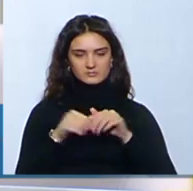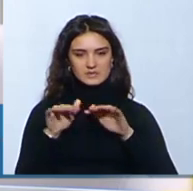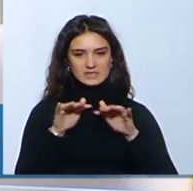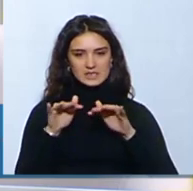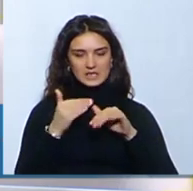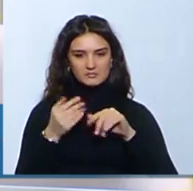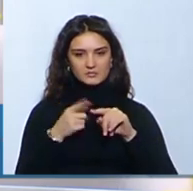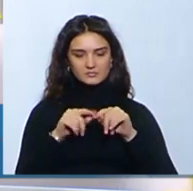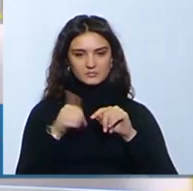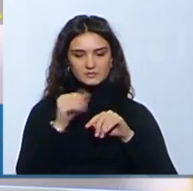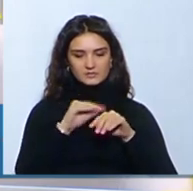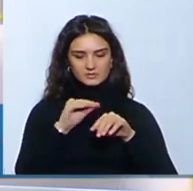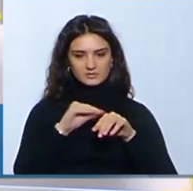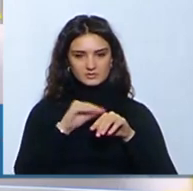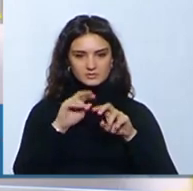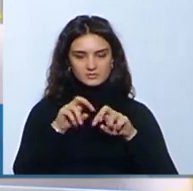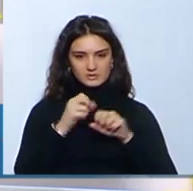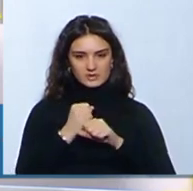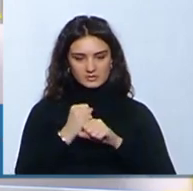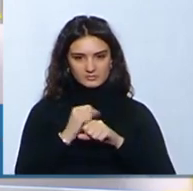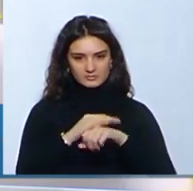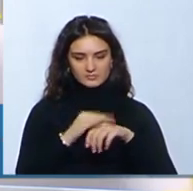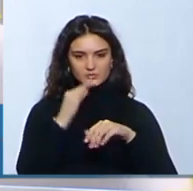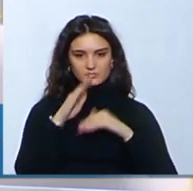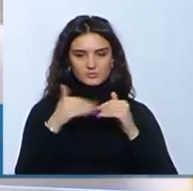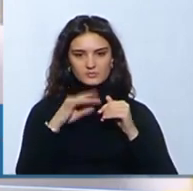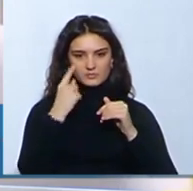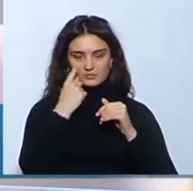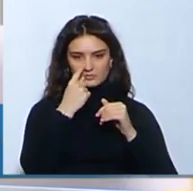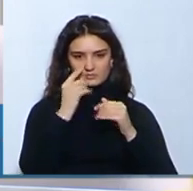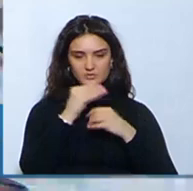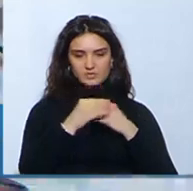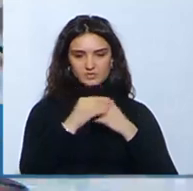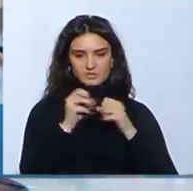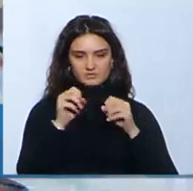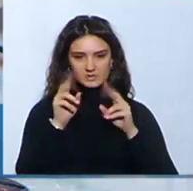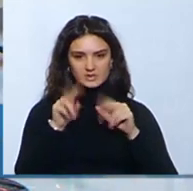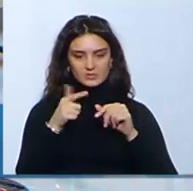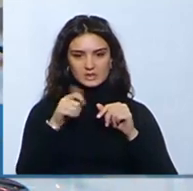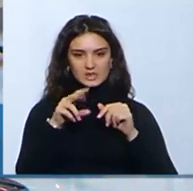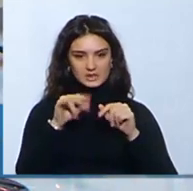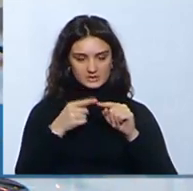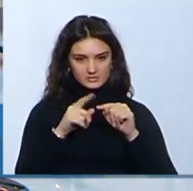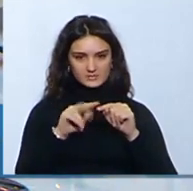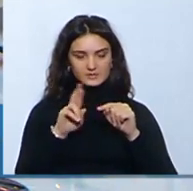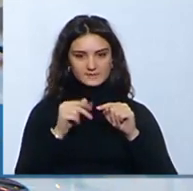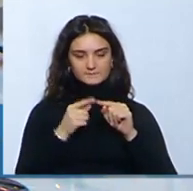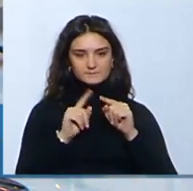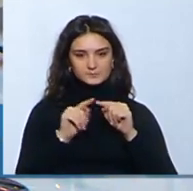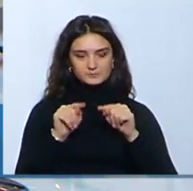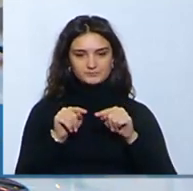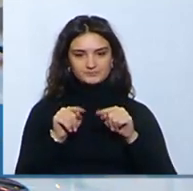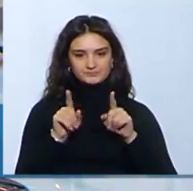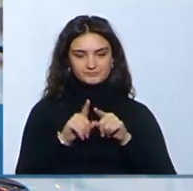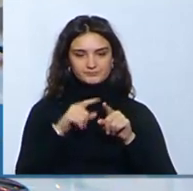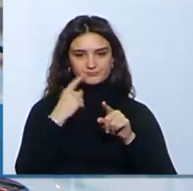სითხეები, რომელთა ჯერ დამუშავება ხდება თვითონ წამწამის ძირების, მერე უკვე ქუთუთოებზე შეზოლა სპეციალური გელის და